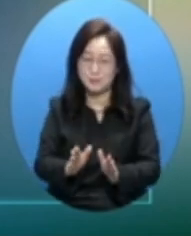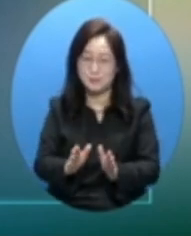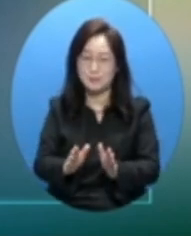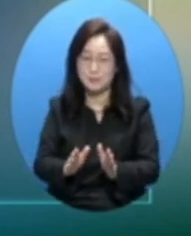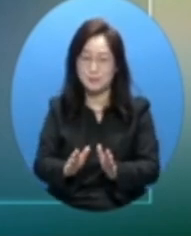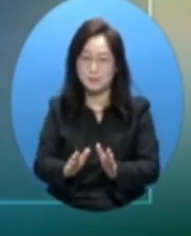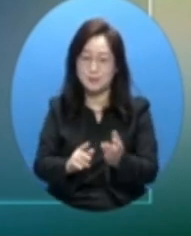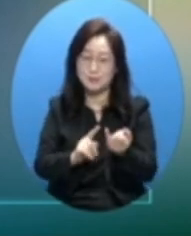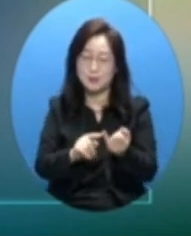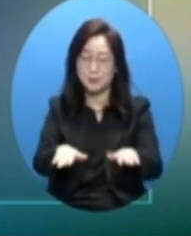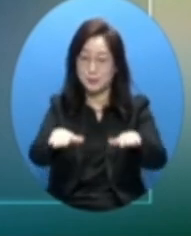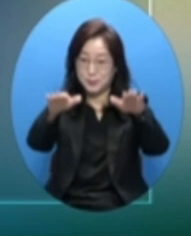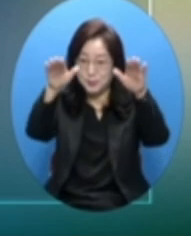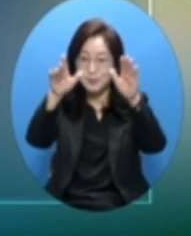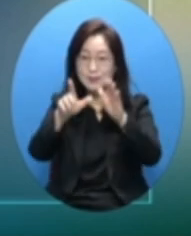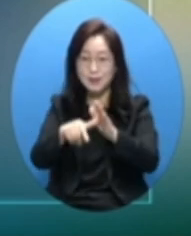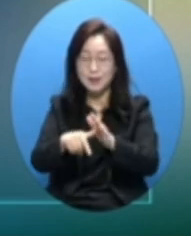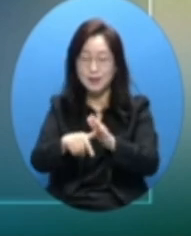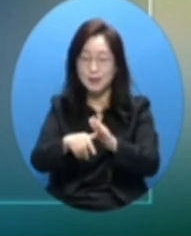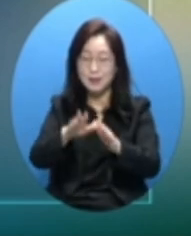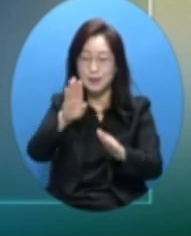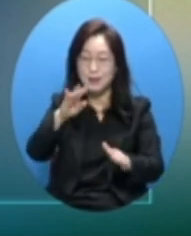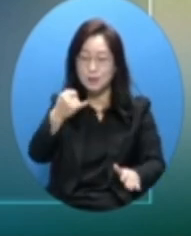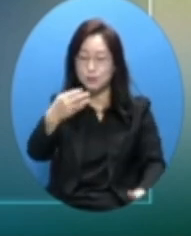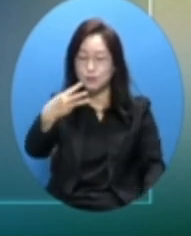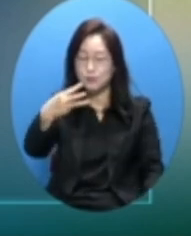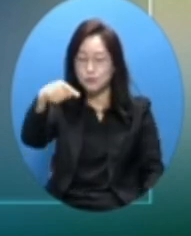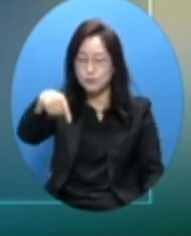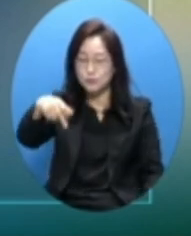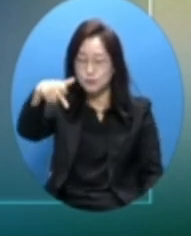그 자랑할 때 브루클린 단장에서 살아났는데